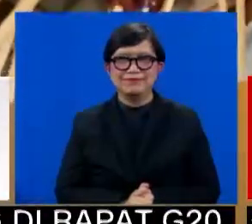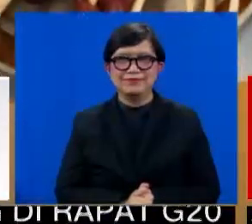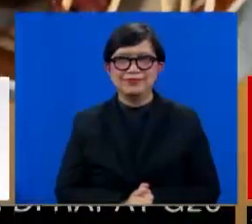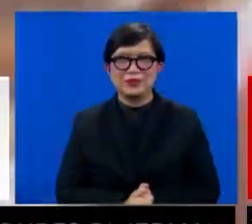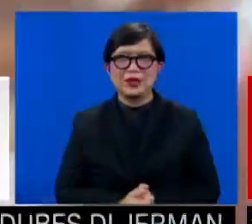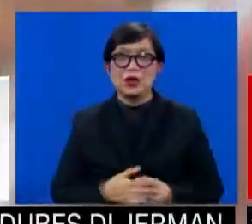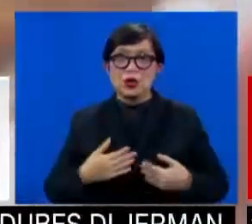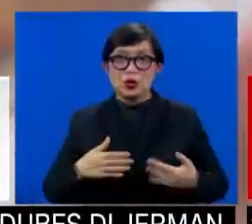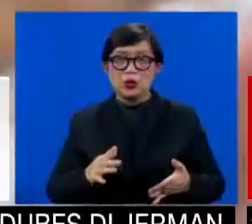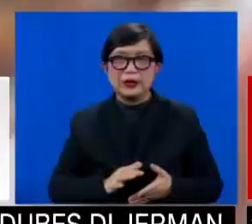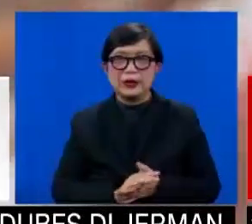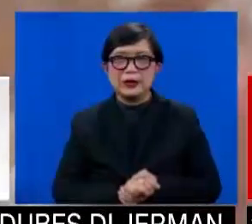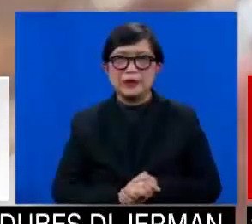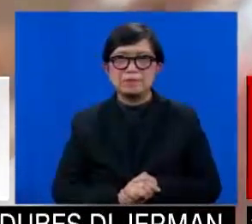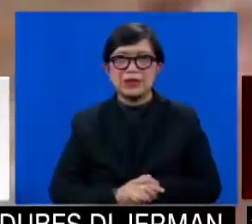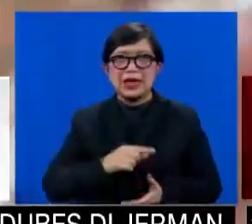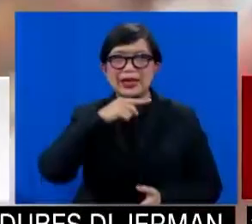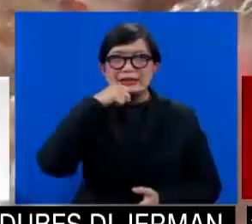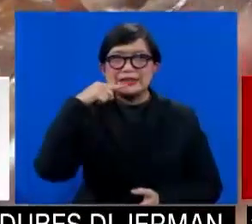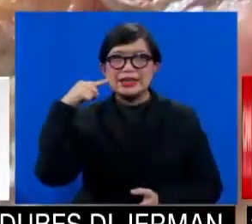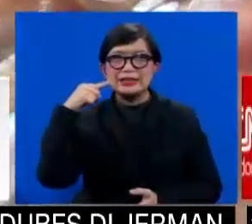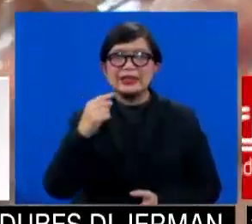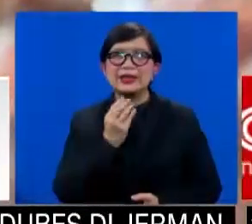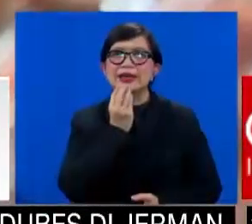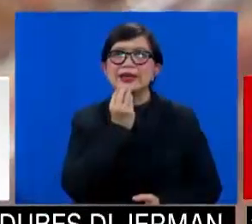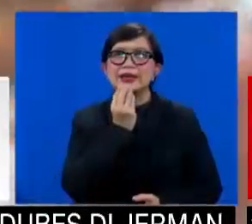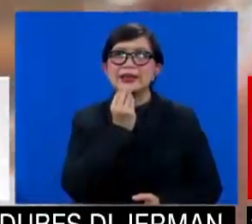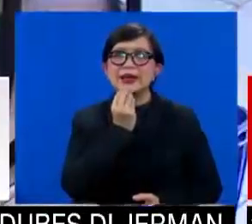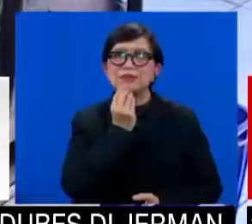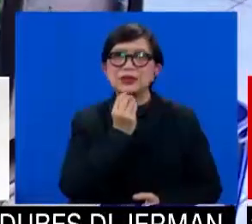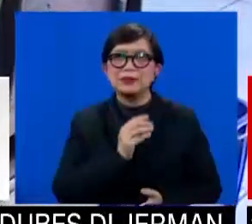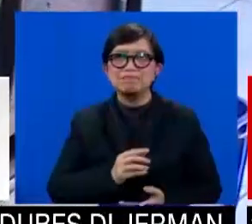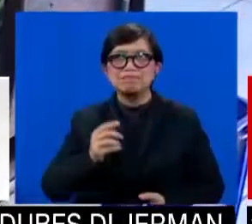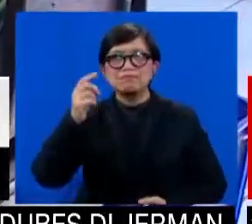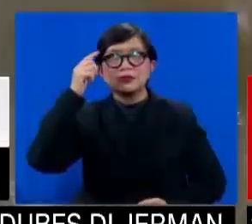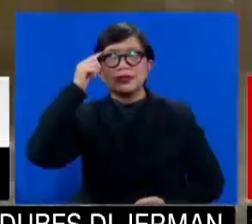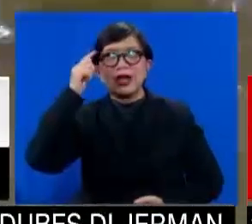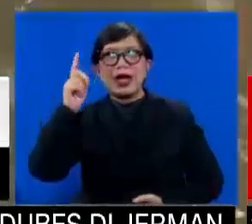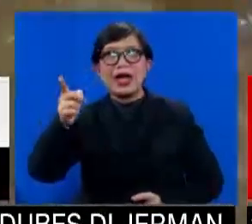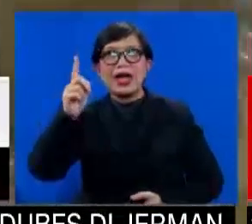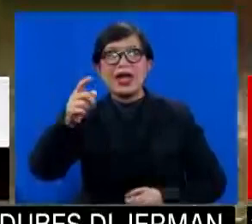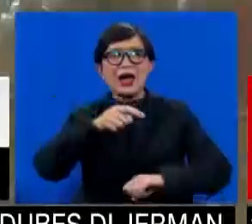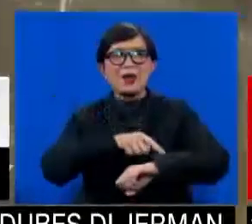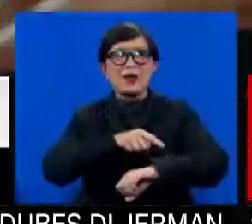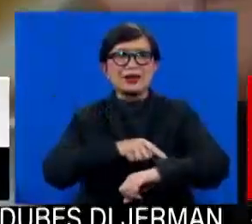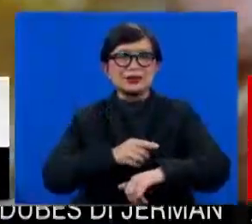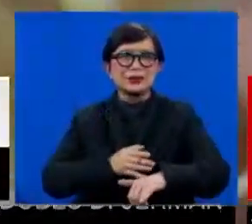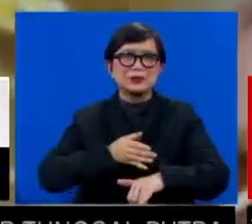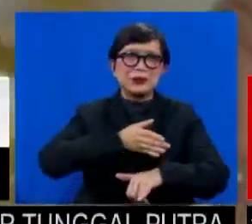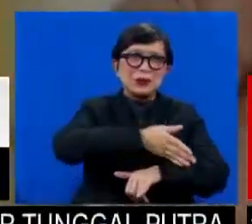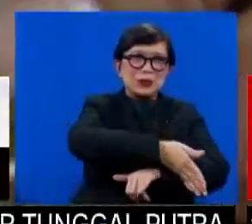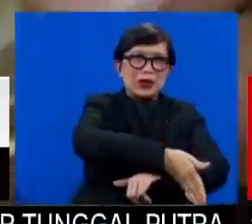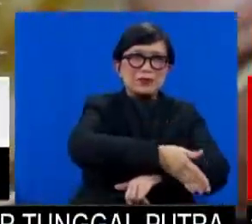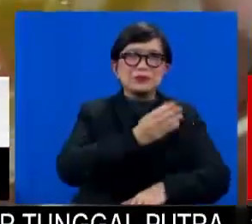Hidangan berbahan dasar daging kambing seperti sate dan gulai identik dengan Idul Adha. Kali ini kami akan mengajak Anda sehari menjadi